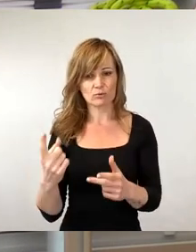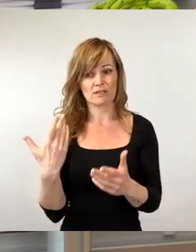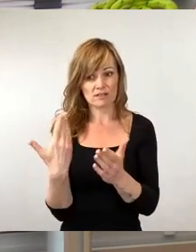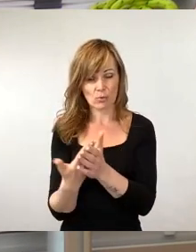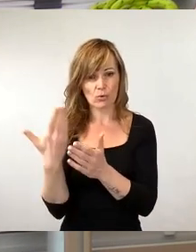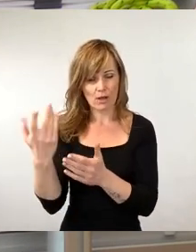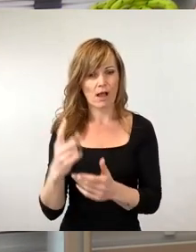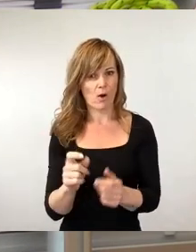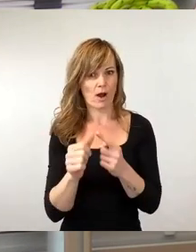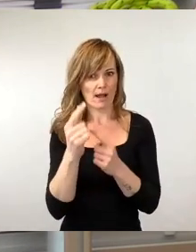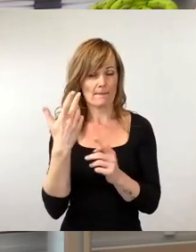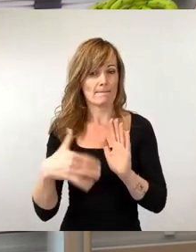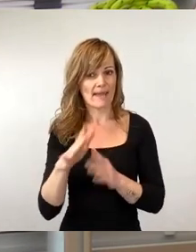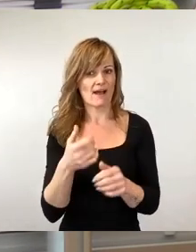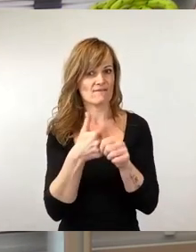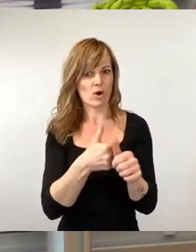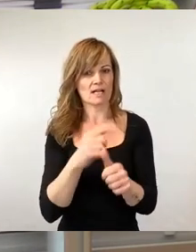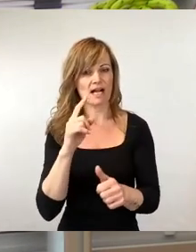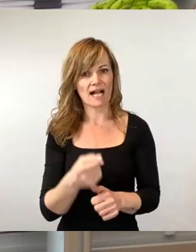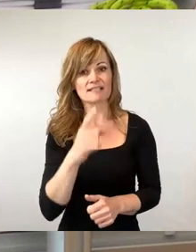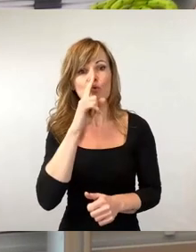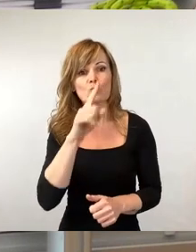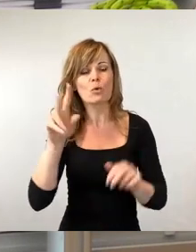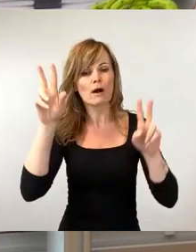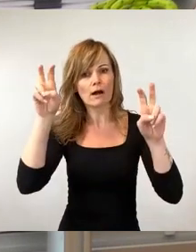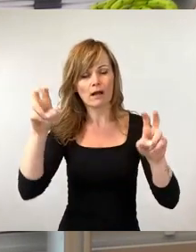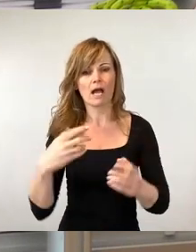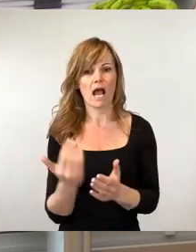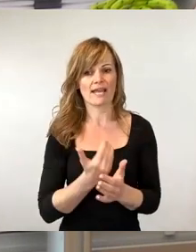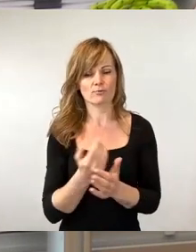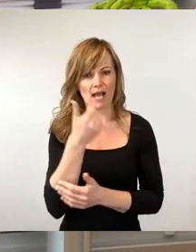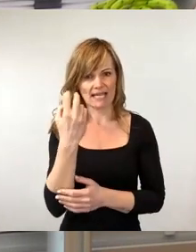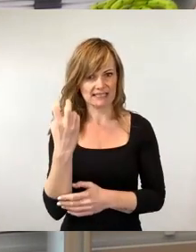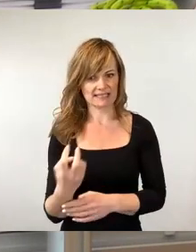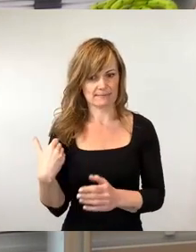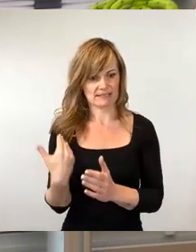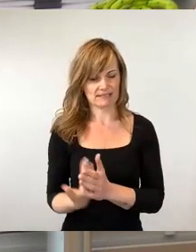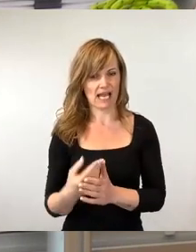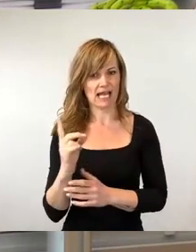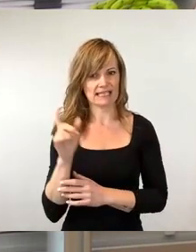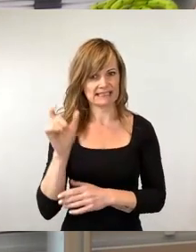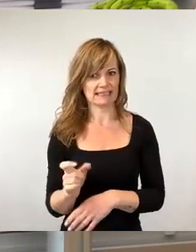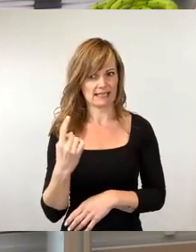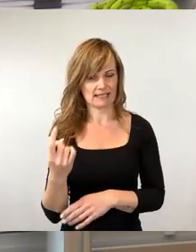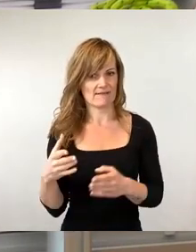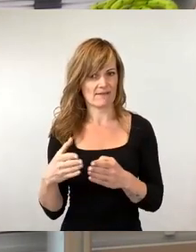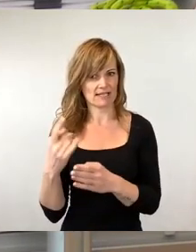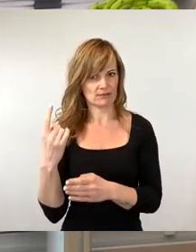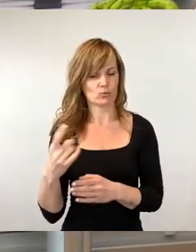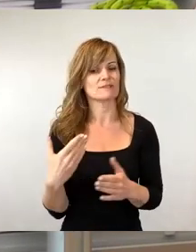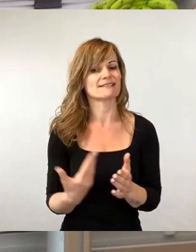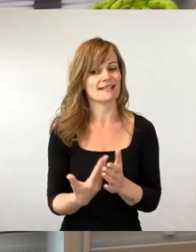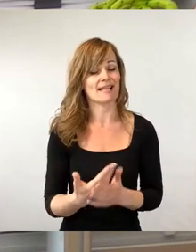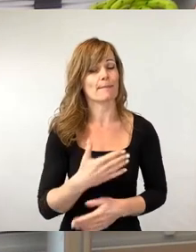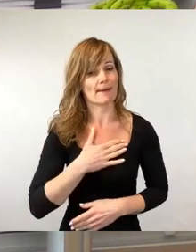Folgen als die nur sozusagen das Einsparen des Sitzes der bisherigen Dissidentenfraktion. Deswegen hat meine Fraktion sich auch entschieden,